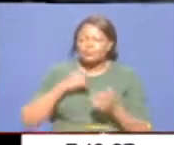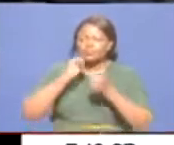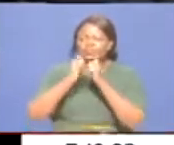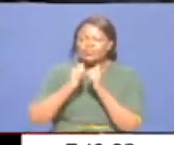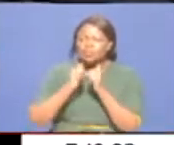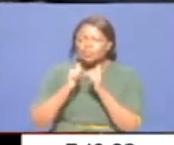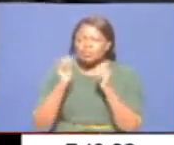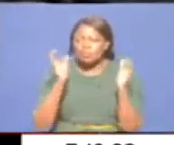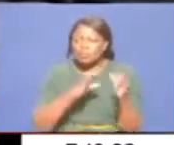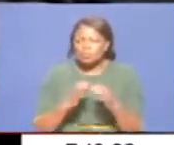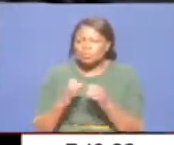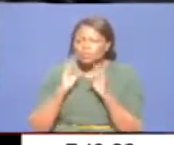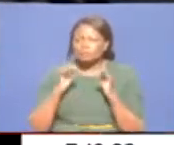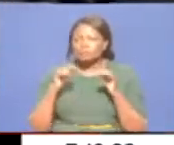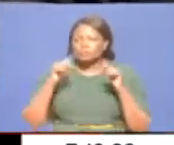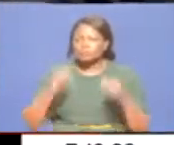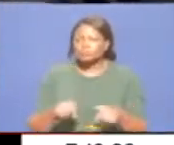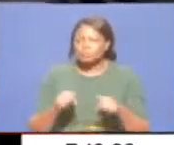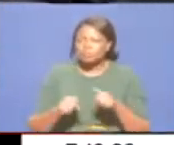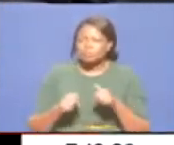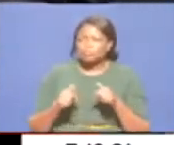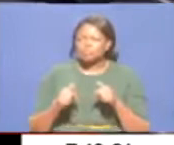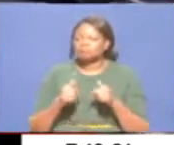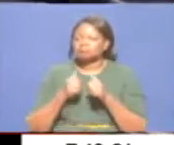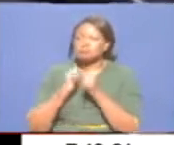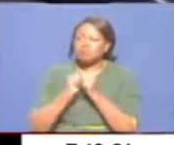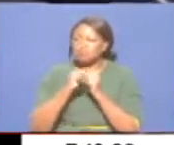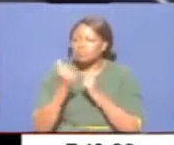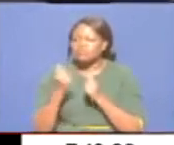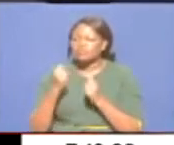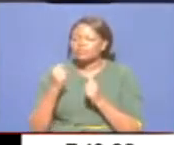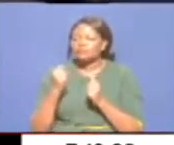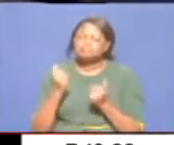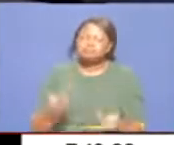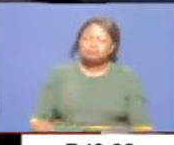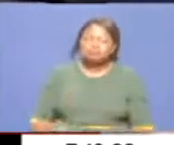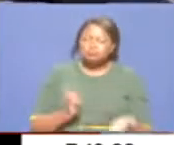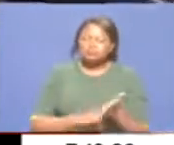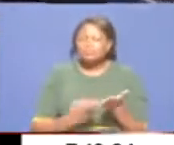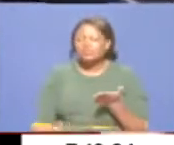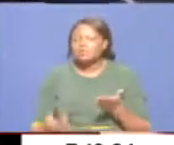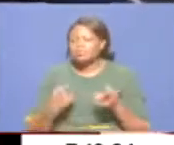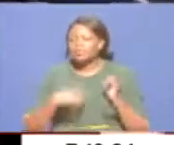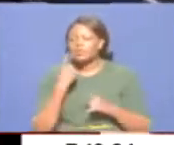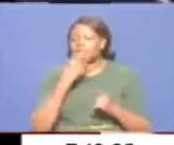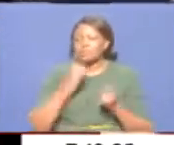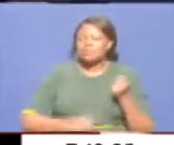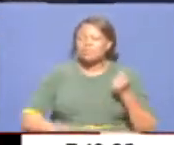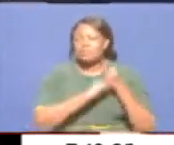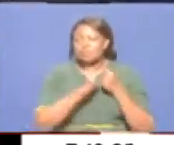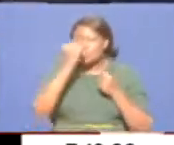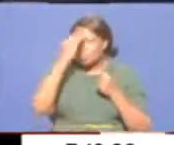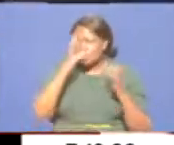party. Na yule ambaye leo mnapingana na yeye, ukimshinda kesho akuwe supporter wako ili chama ipate ile nafasi